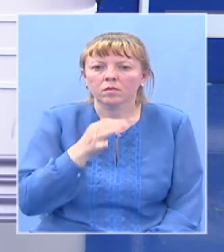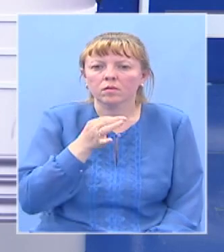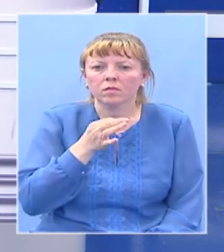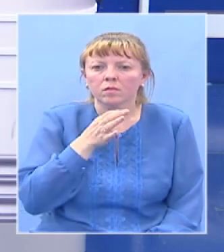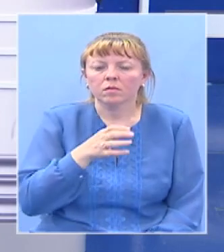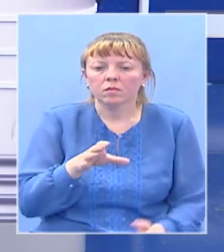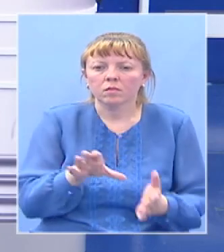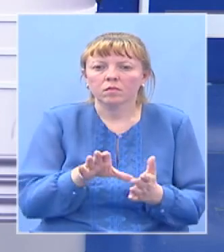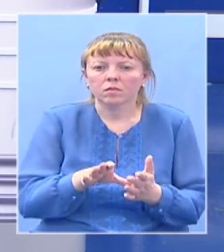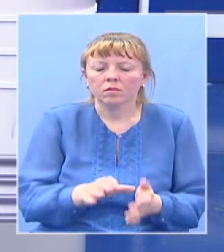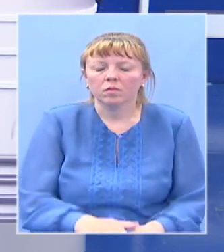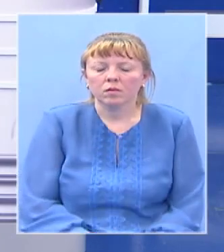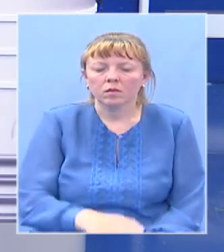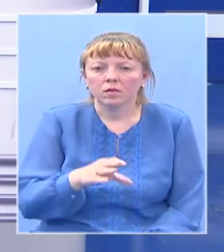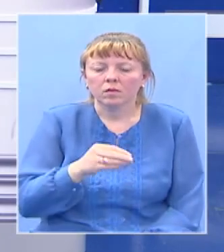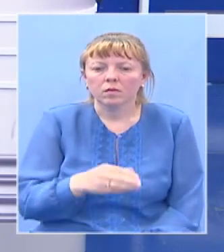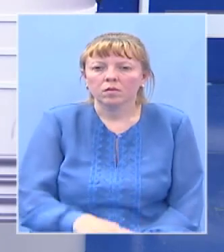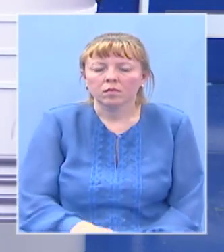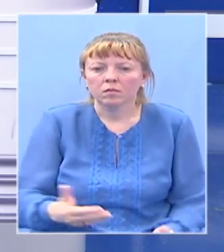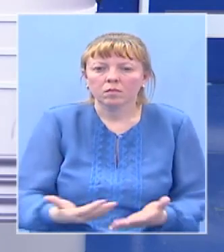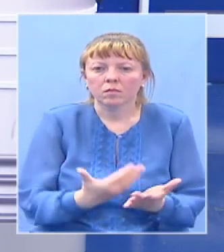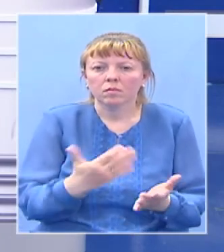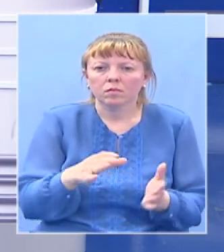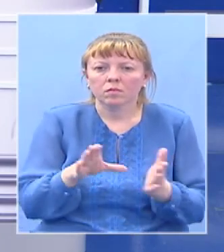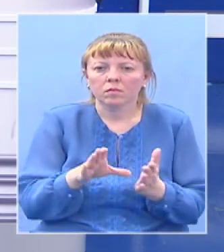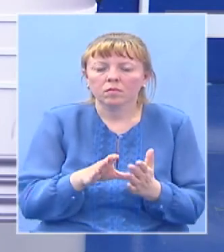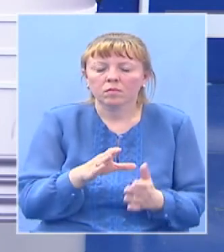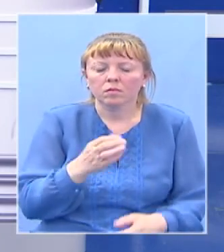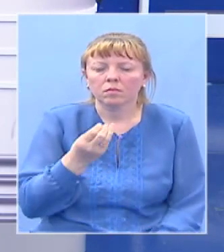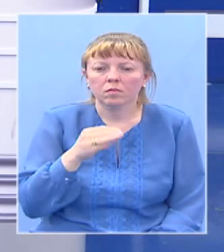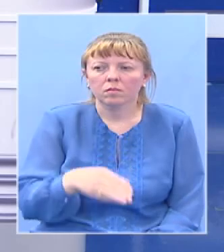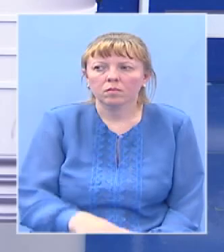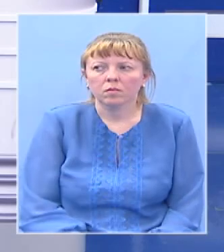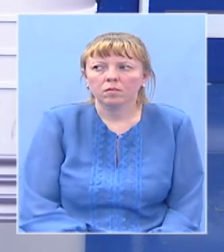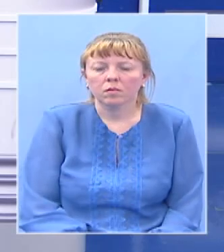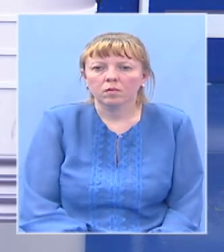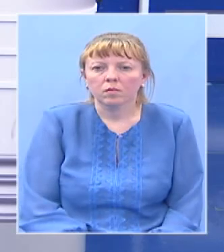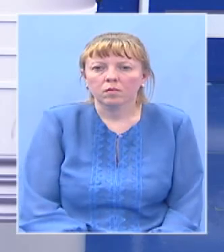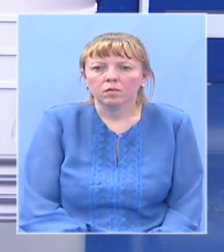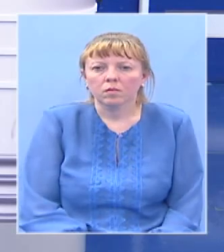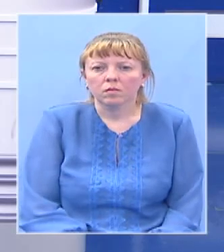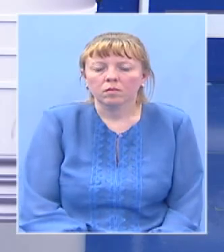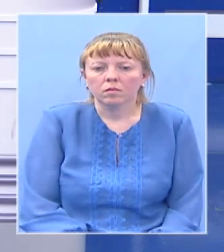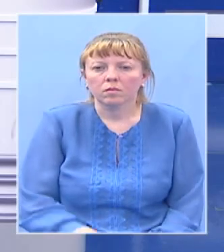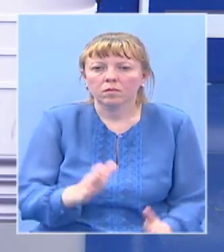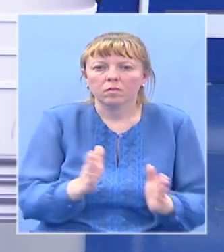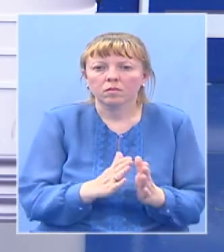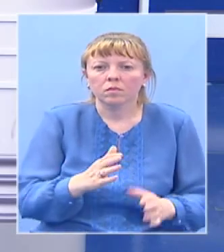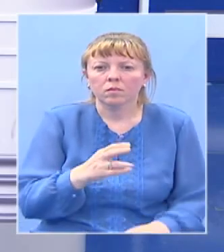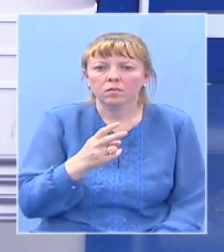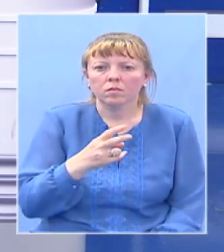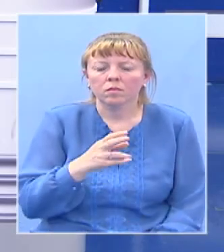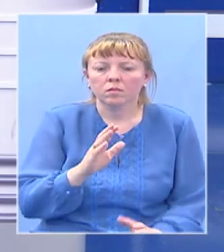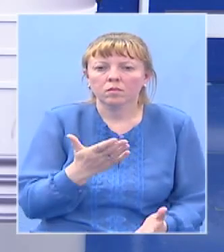электронно обновлено всё полностью полностью электронно алитирование идёт в связи с этим на имоле меньше встречается данная